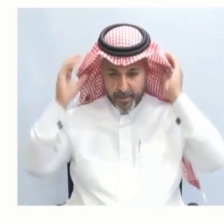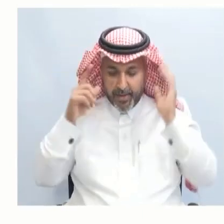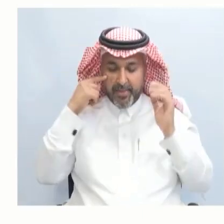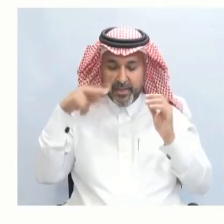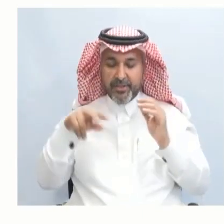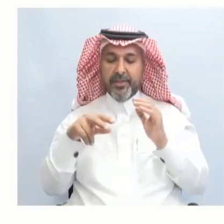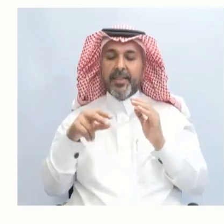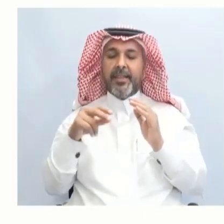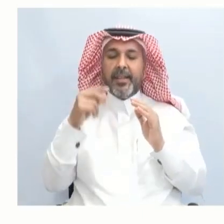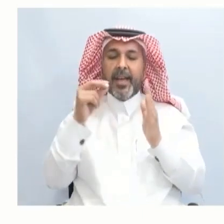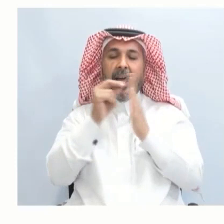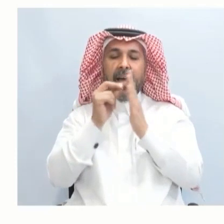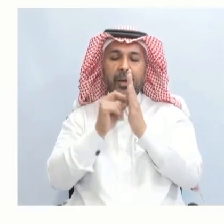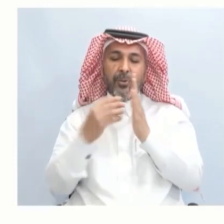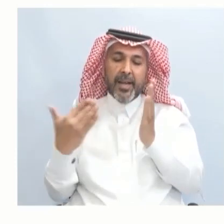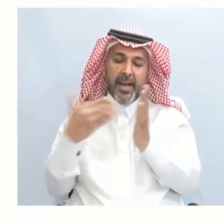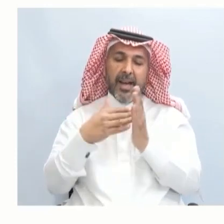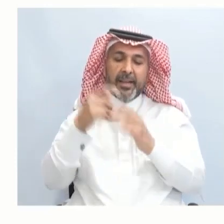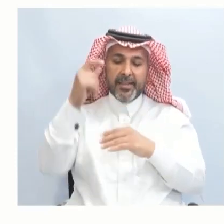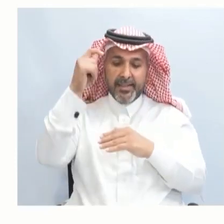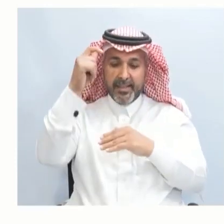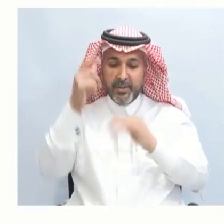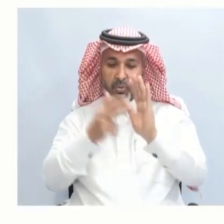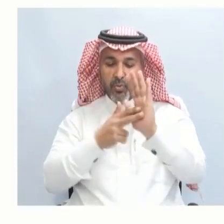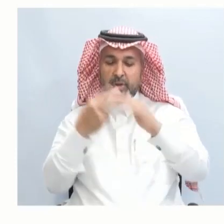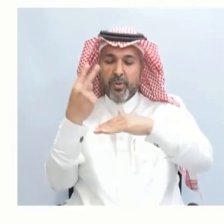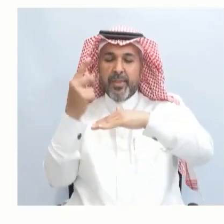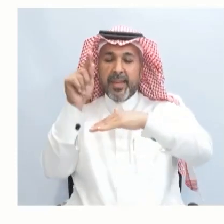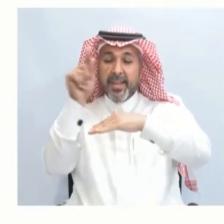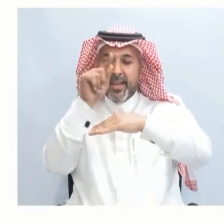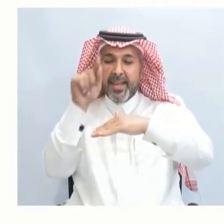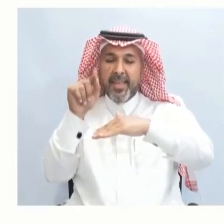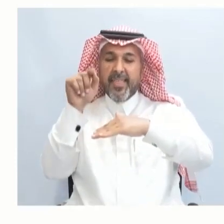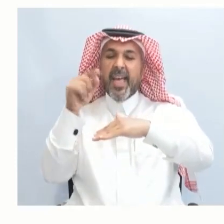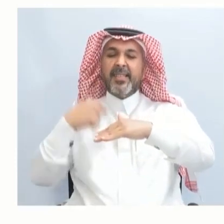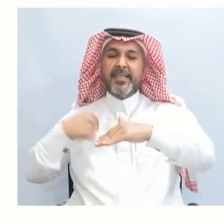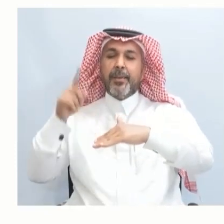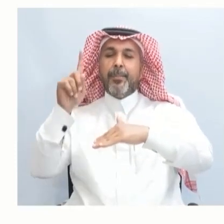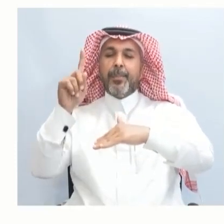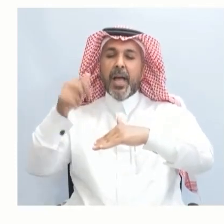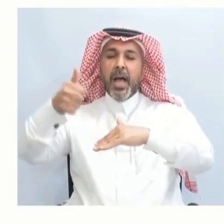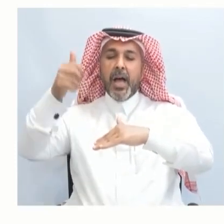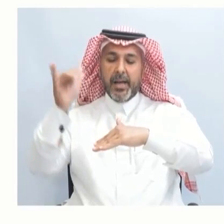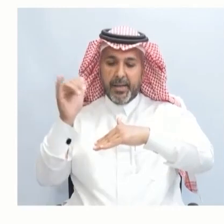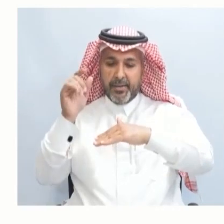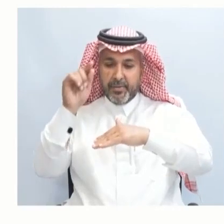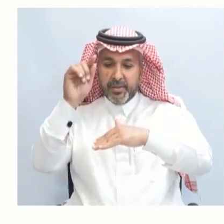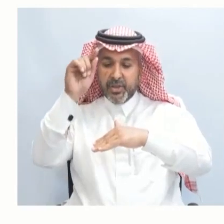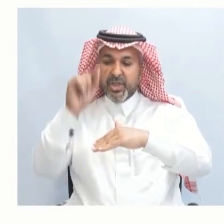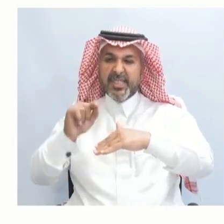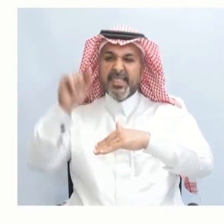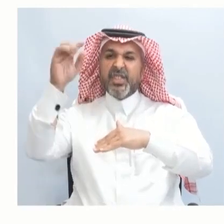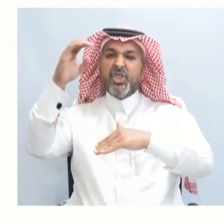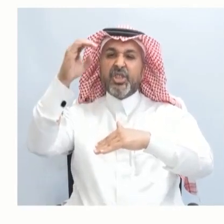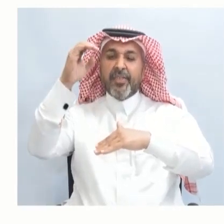تساوي 2 باي الجذر التربيعي لار تكعيب على الجي في ام اس حيث 2